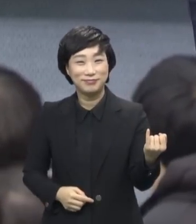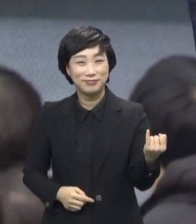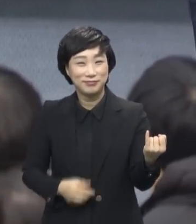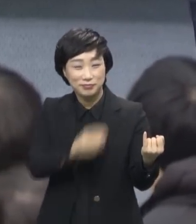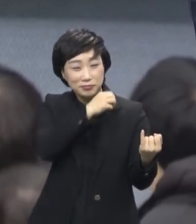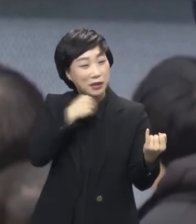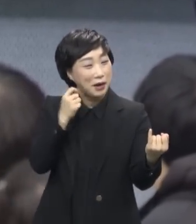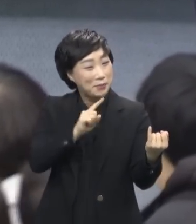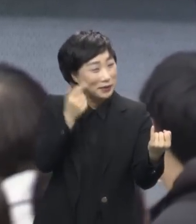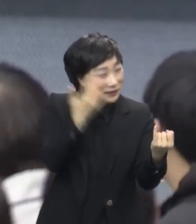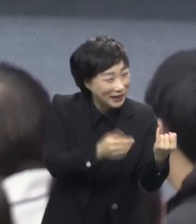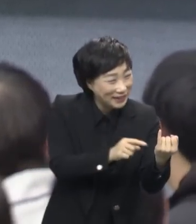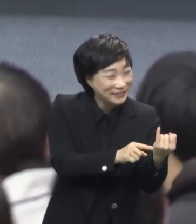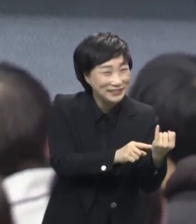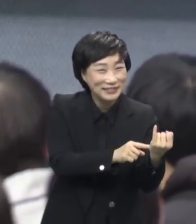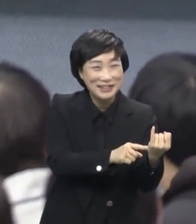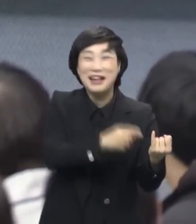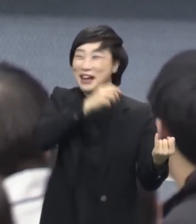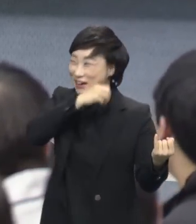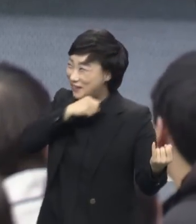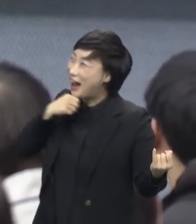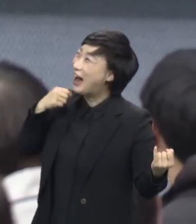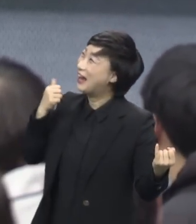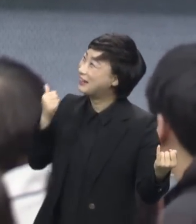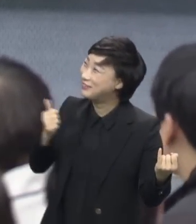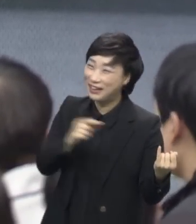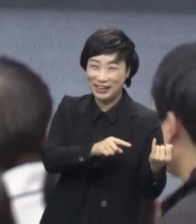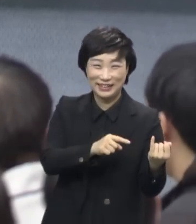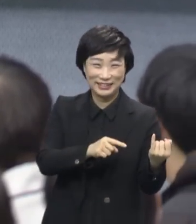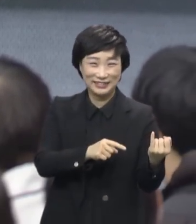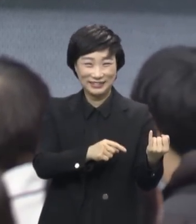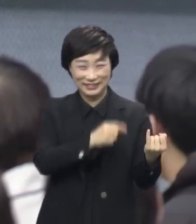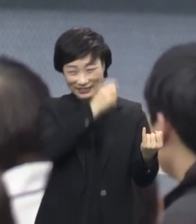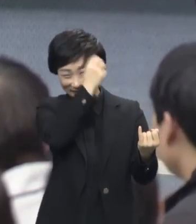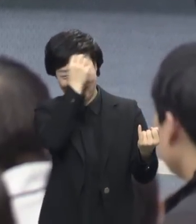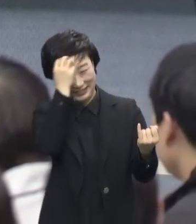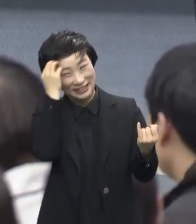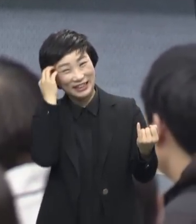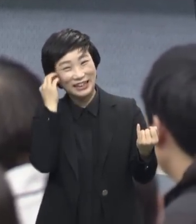어떠냐 맛이? 맛있어? 얼마나 맛있냐?